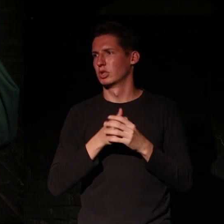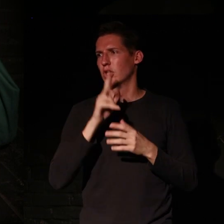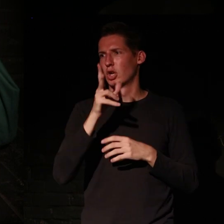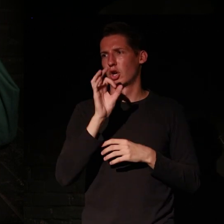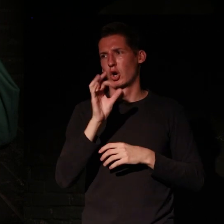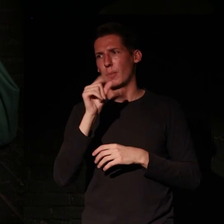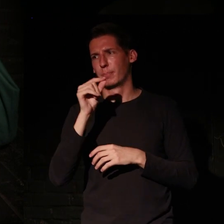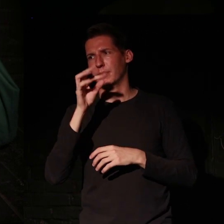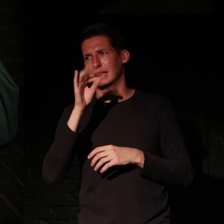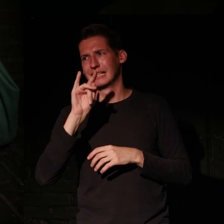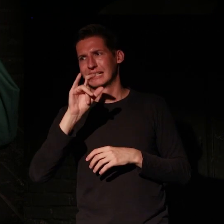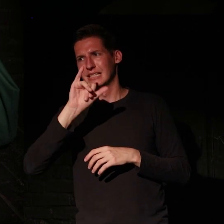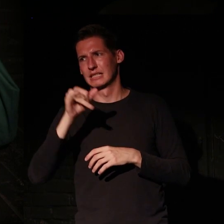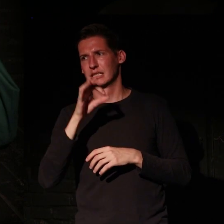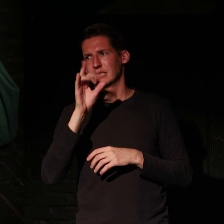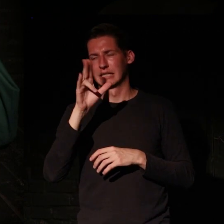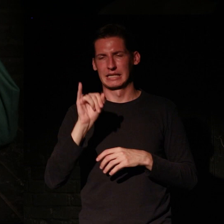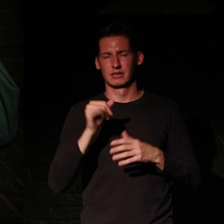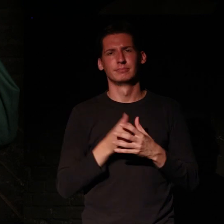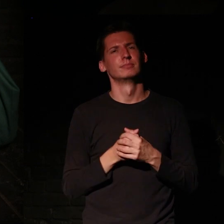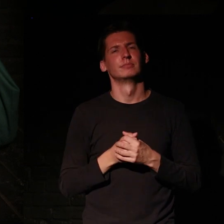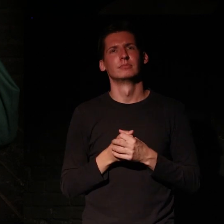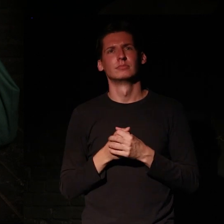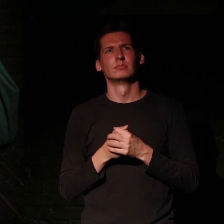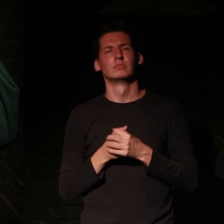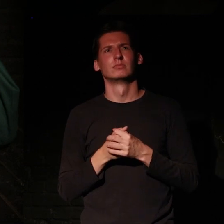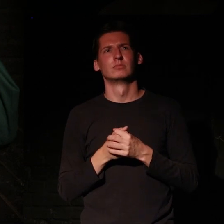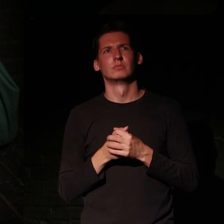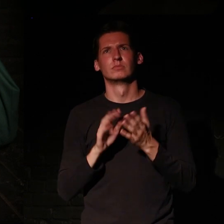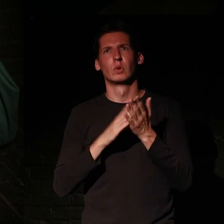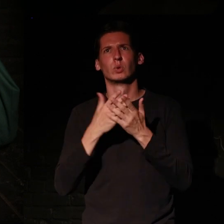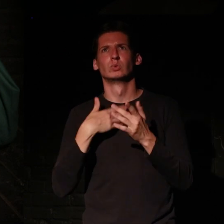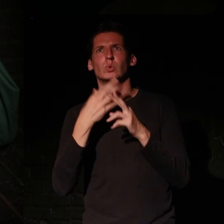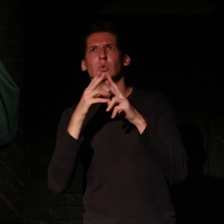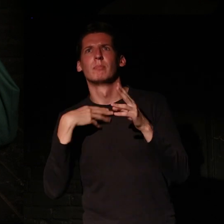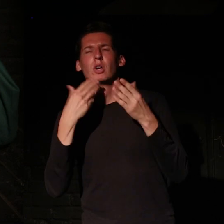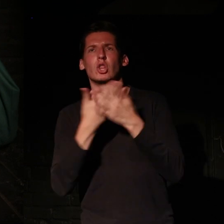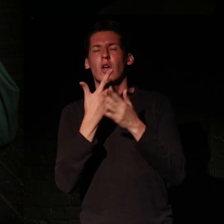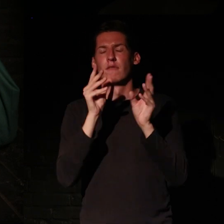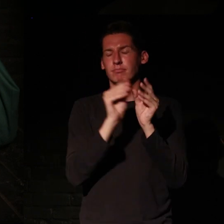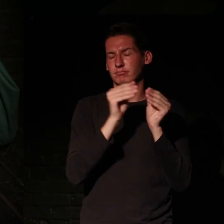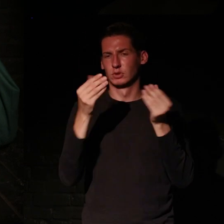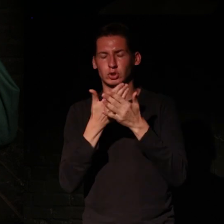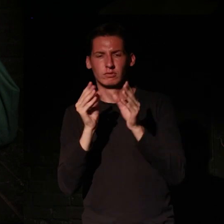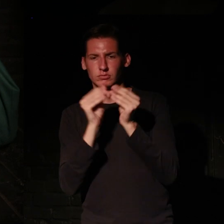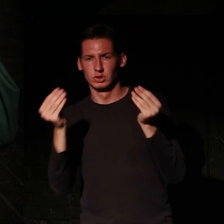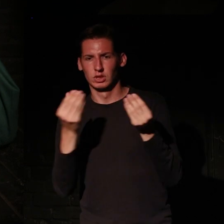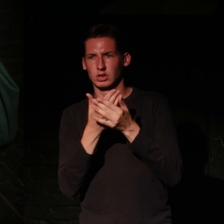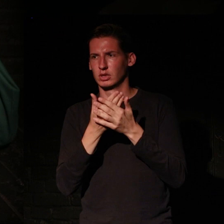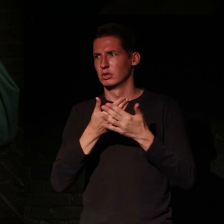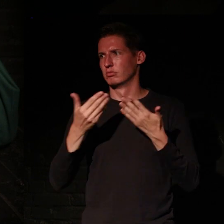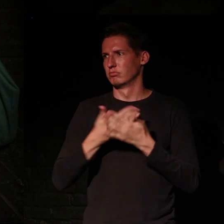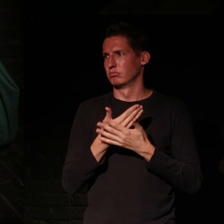Mamy przy Starym Testamencie z kolei mamy jeszcze bardziej rozszerzony kanon w kościele